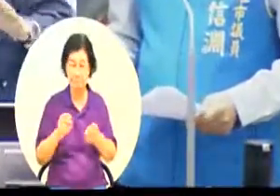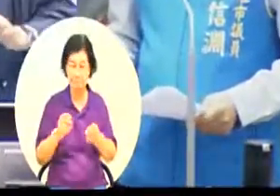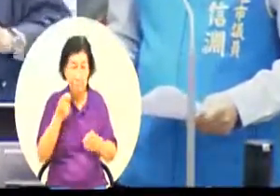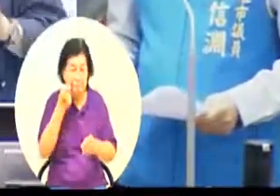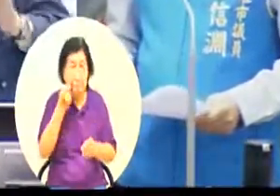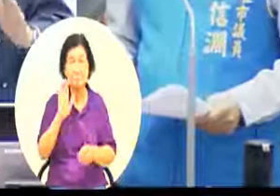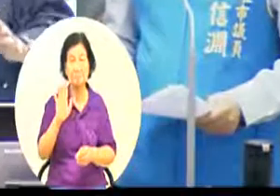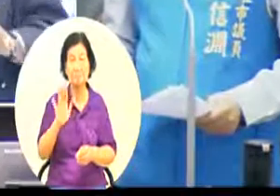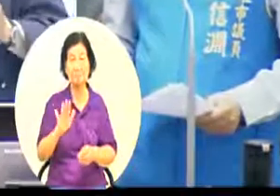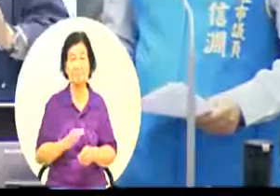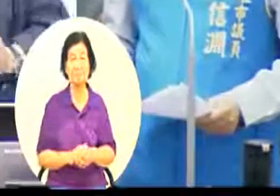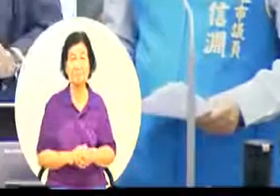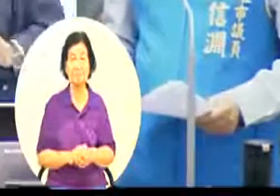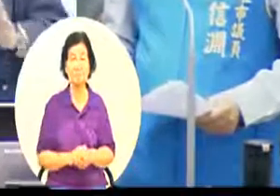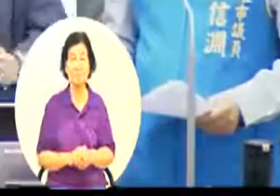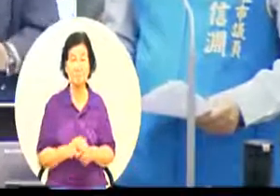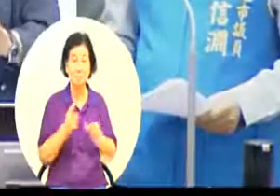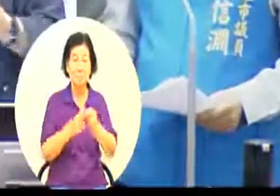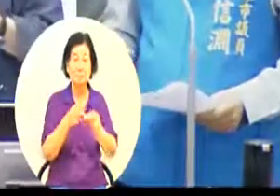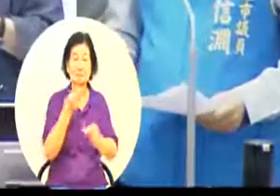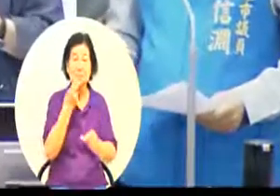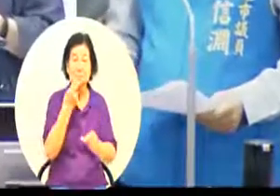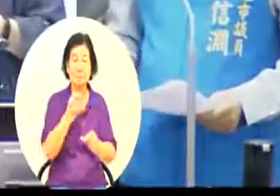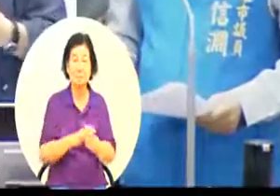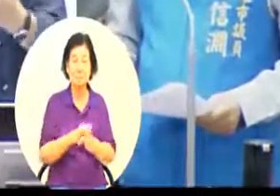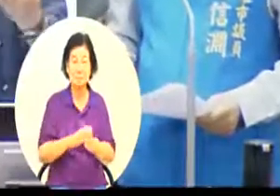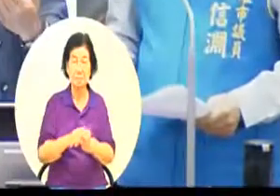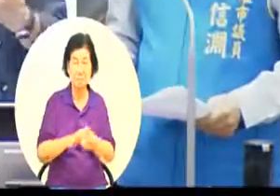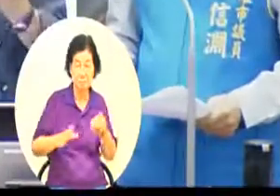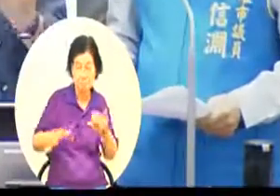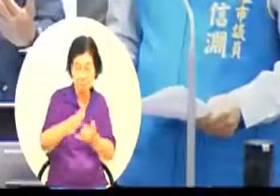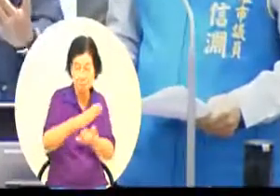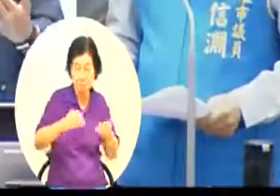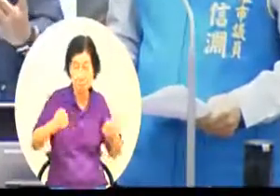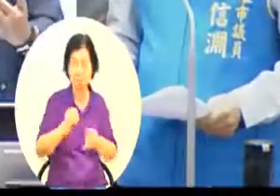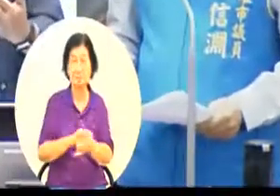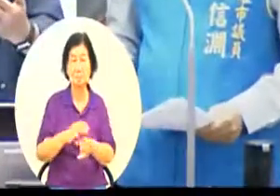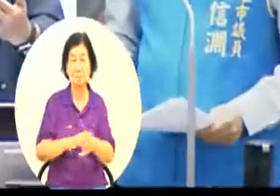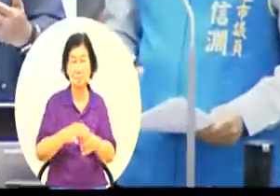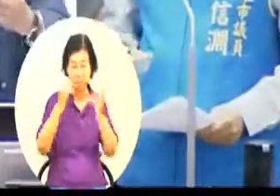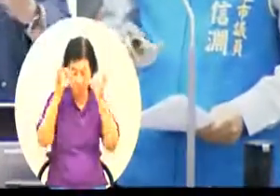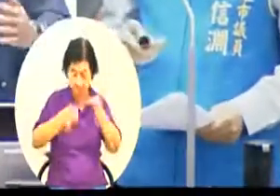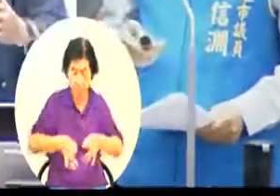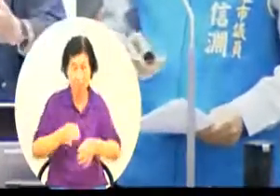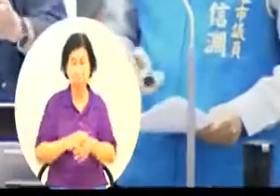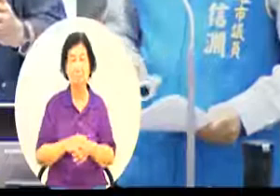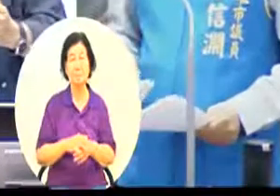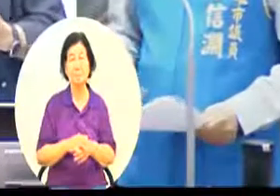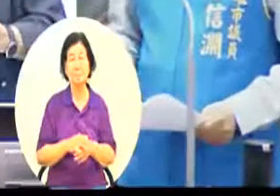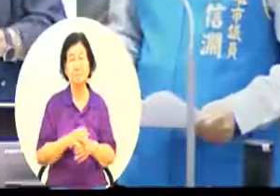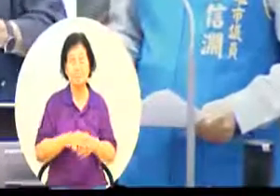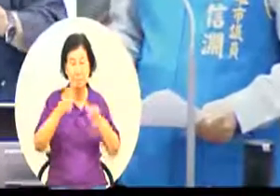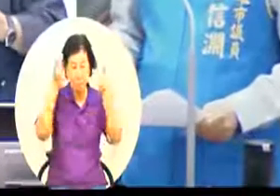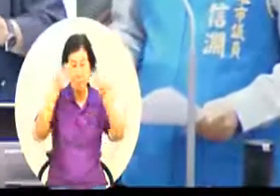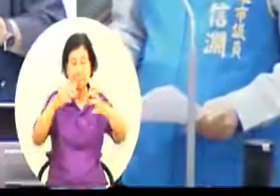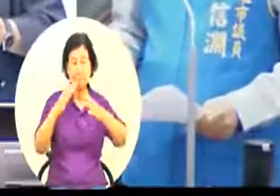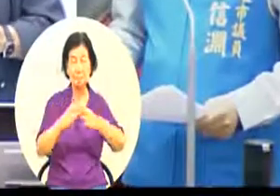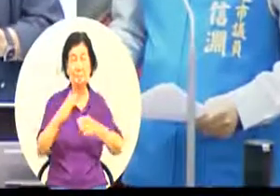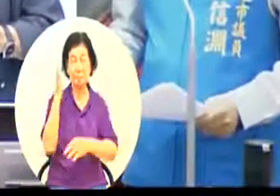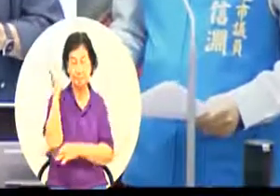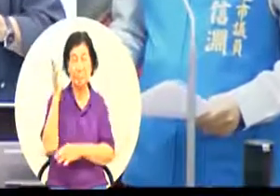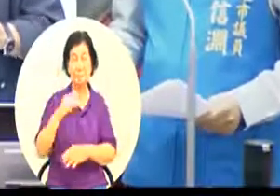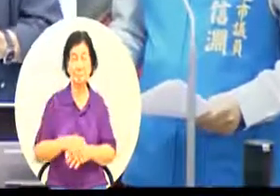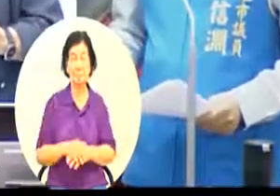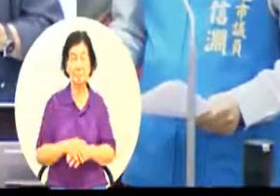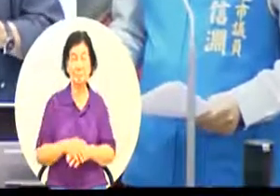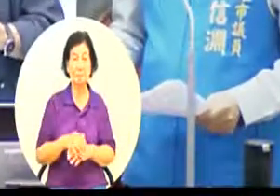够做一个全面的检讨以后，那我想我们高雄市政府在这个部分，我们的原